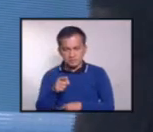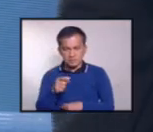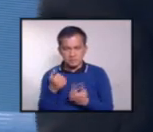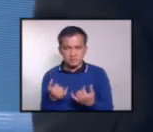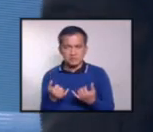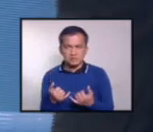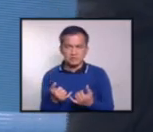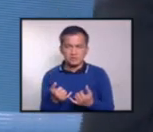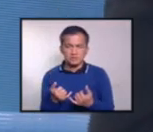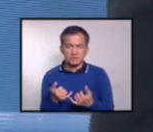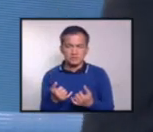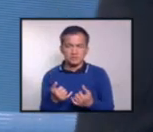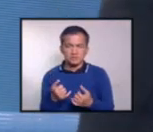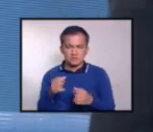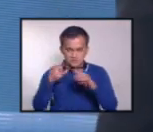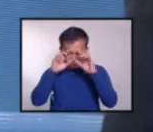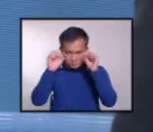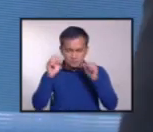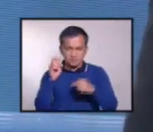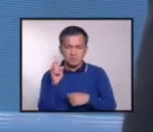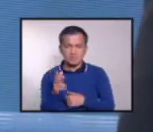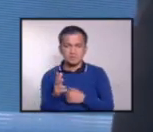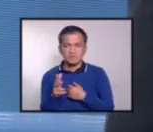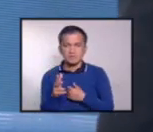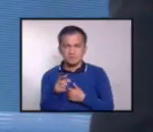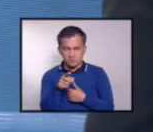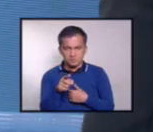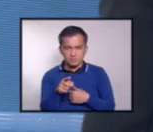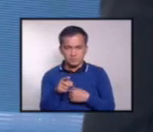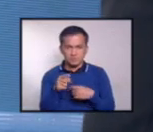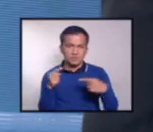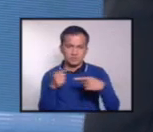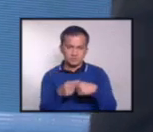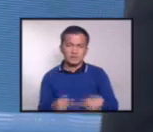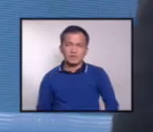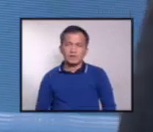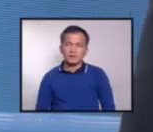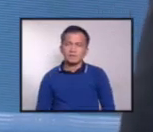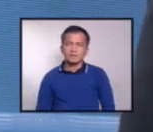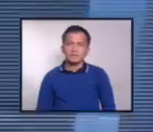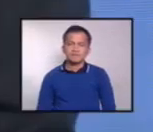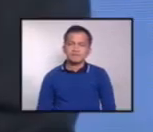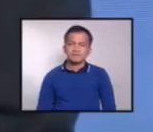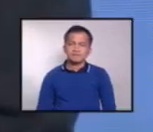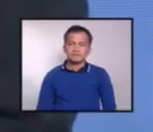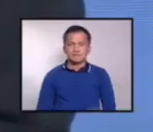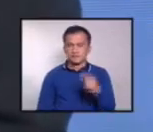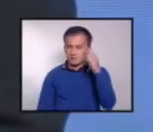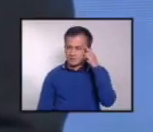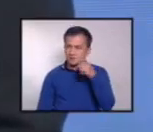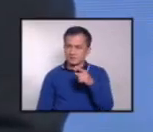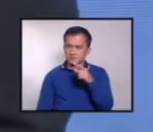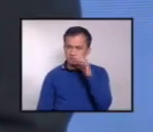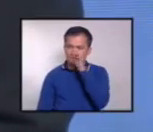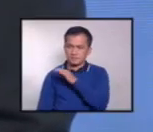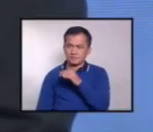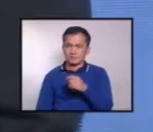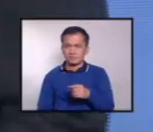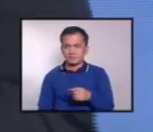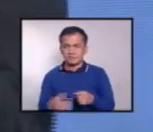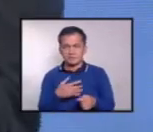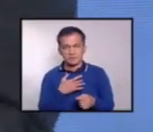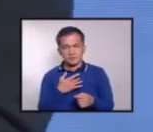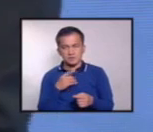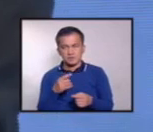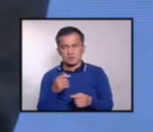now, from President Duterte, you are against. Okay, I think that's a false impression. Ang lagi